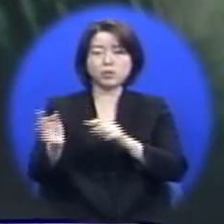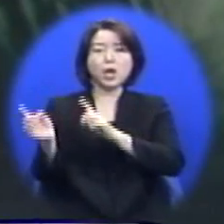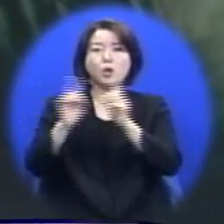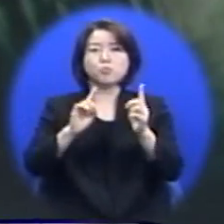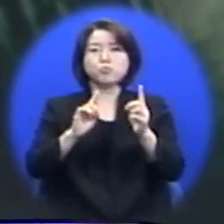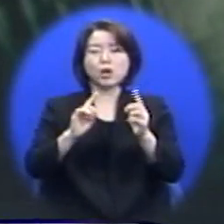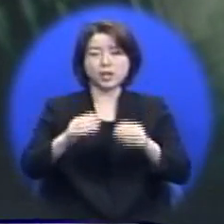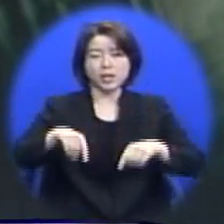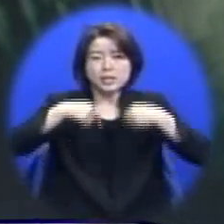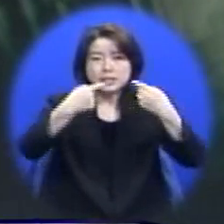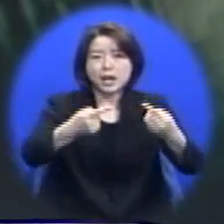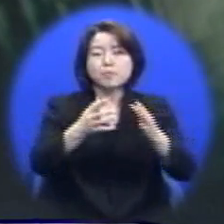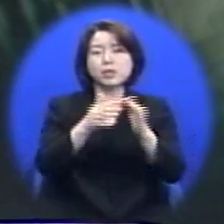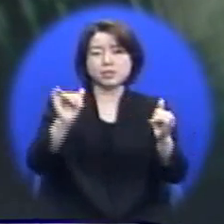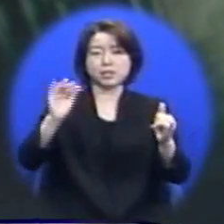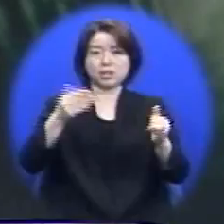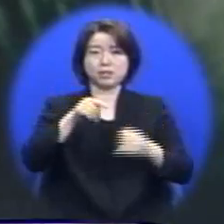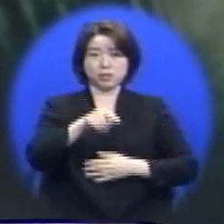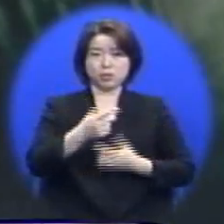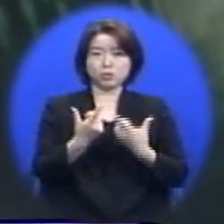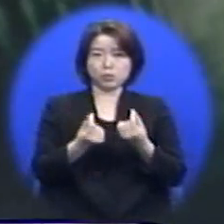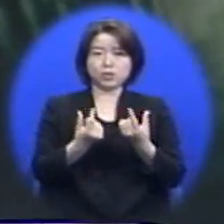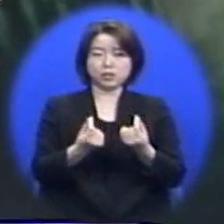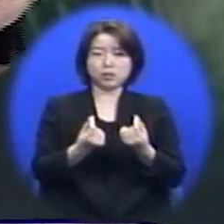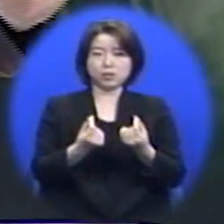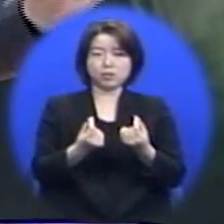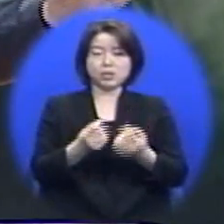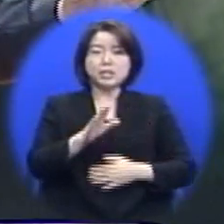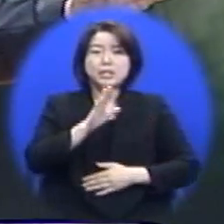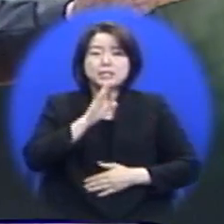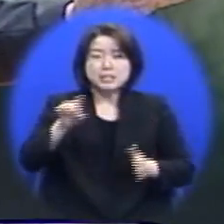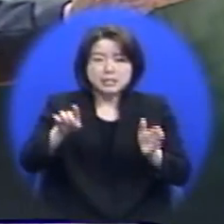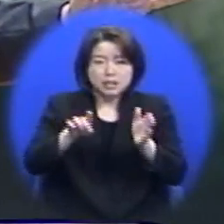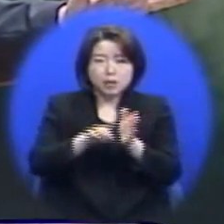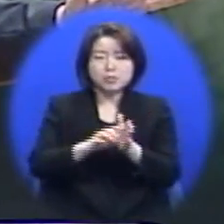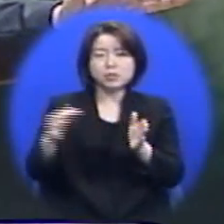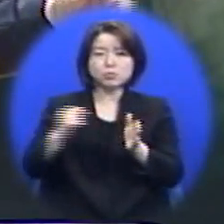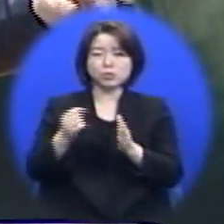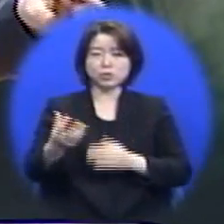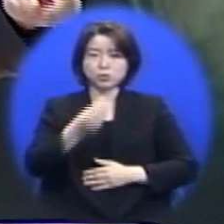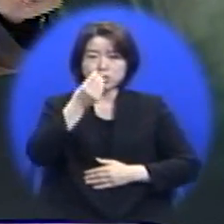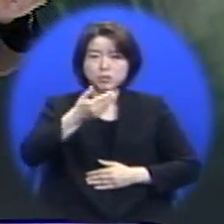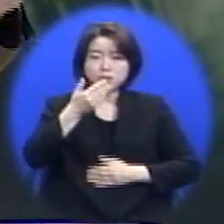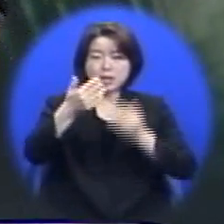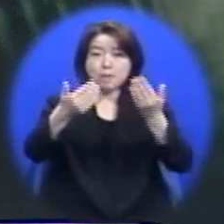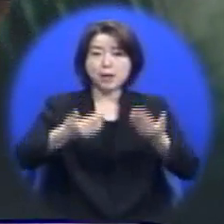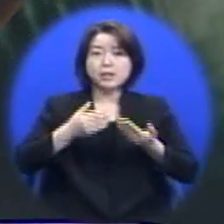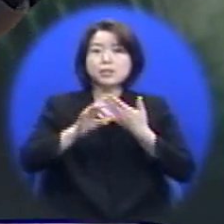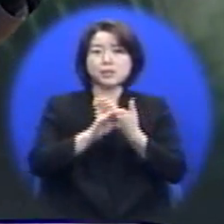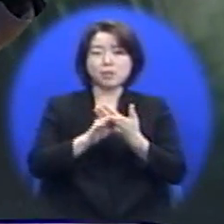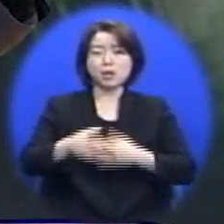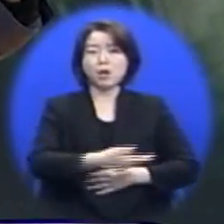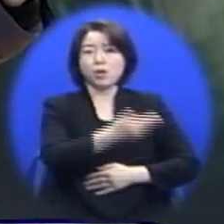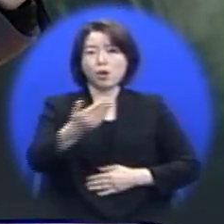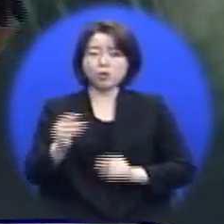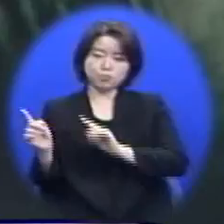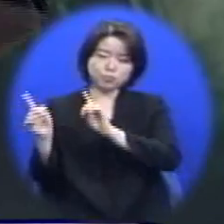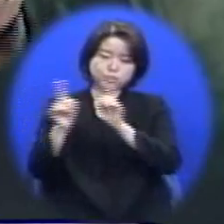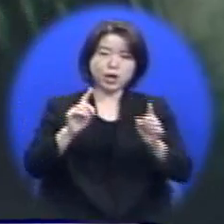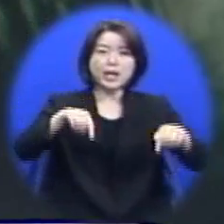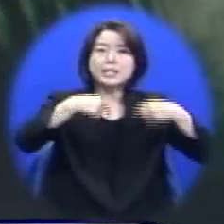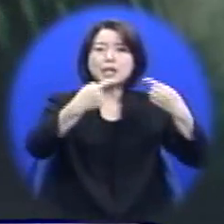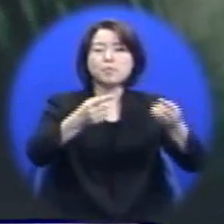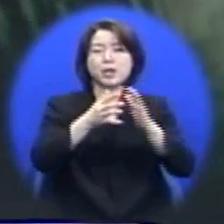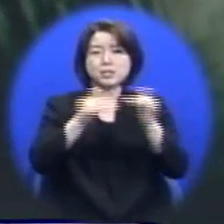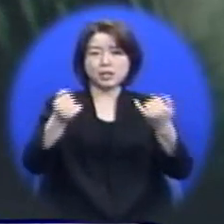겁니다. 여러분이 오늘 진정한 믿음으로 성찬을 받으신다면 여러분은 부활에 참여한 자라는